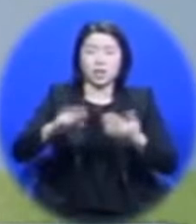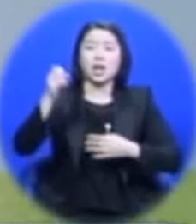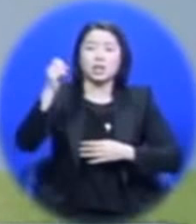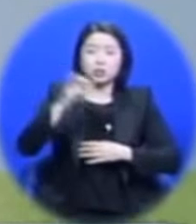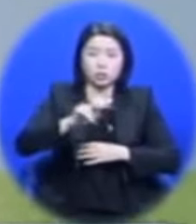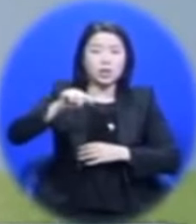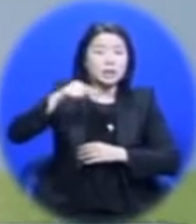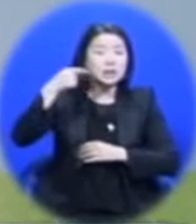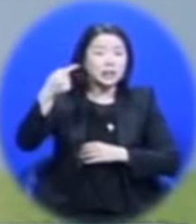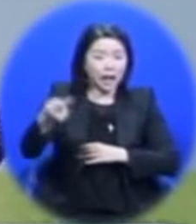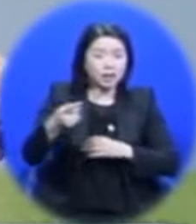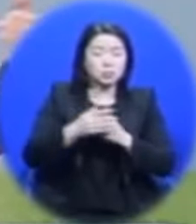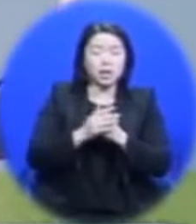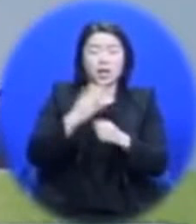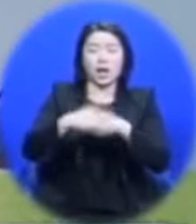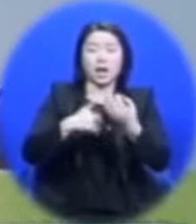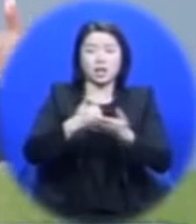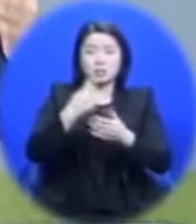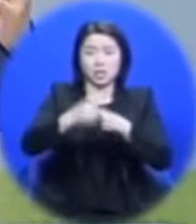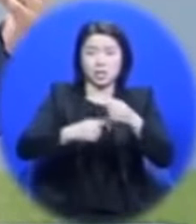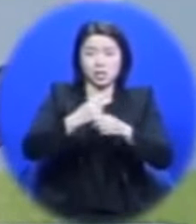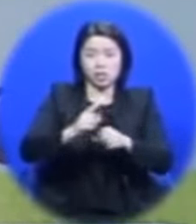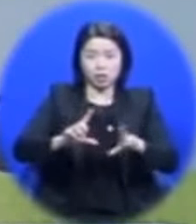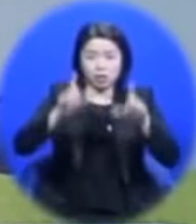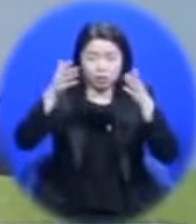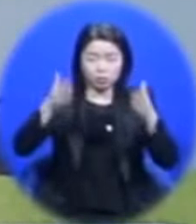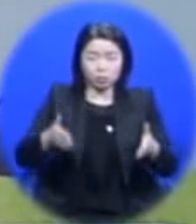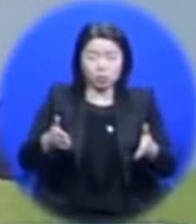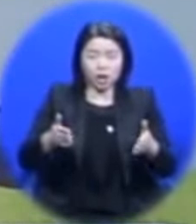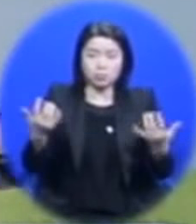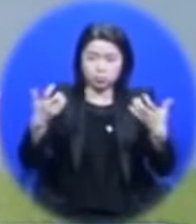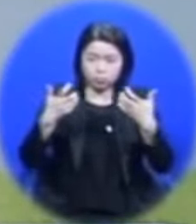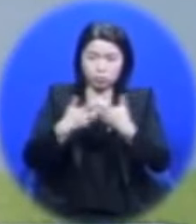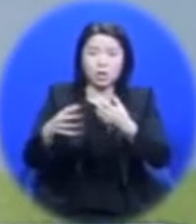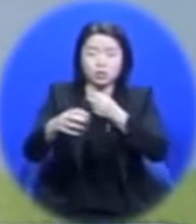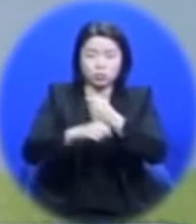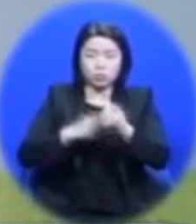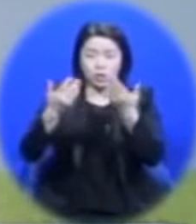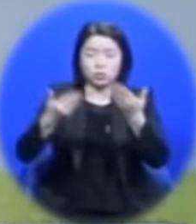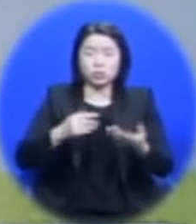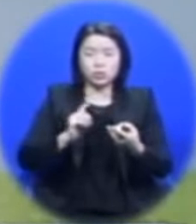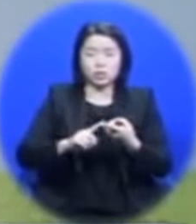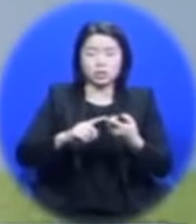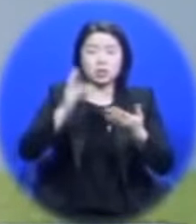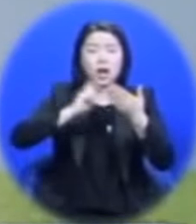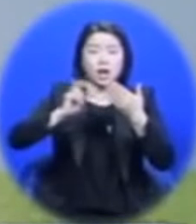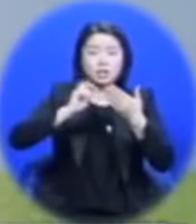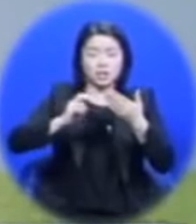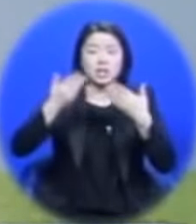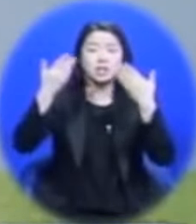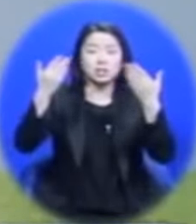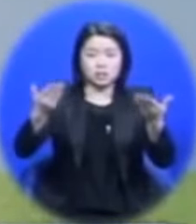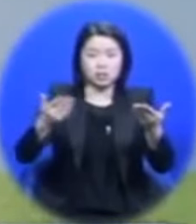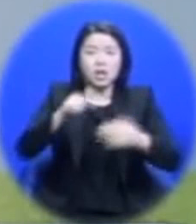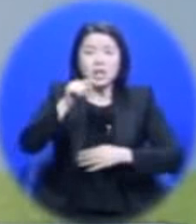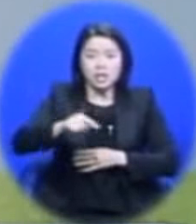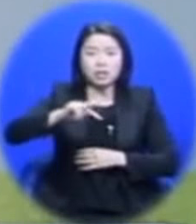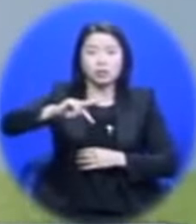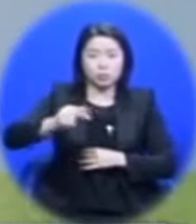그 다음에 하나님이 1년 동안 풍성한 수확을 주신 것을 인하여 하나님께 찬양을 드리는데 이것